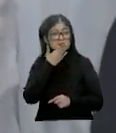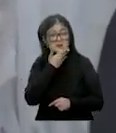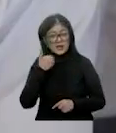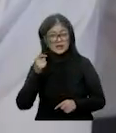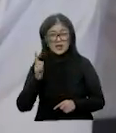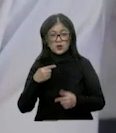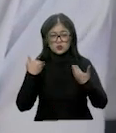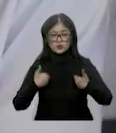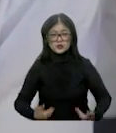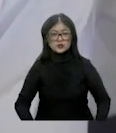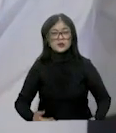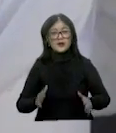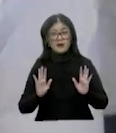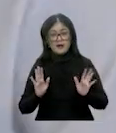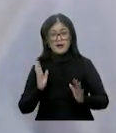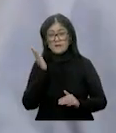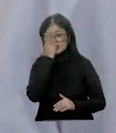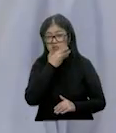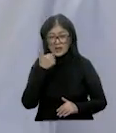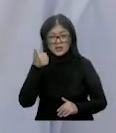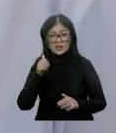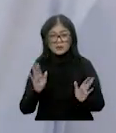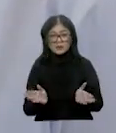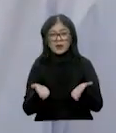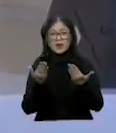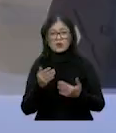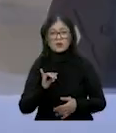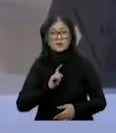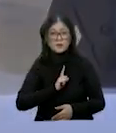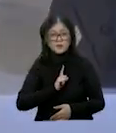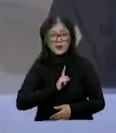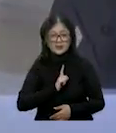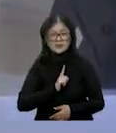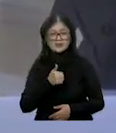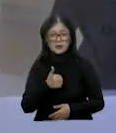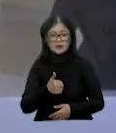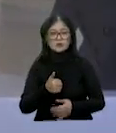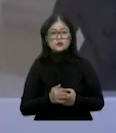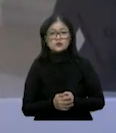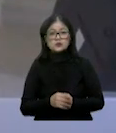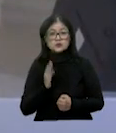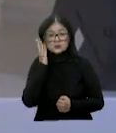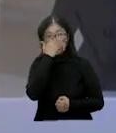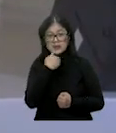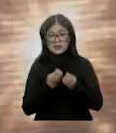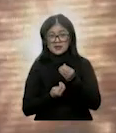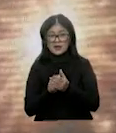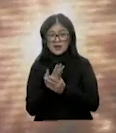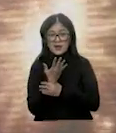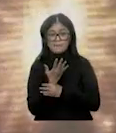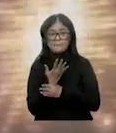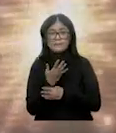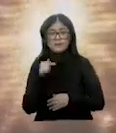fisik. Kecantikan bisa dibangun dari pribadi seseorang. Tema cantik dari dalam atau Beauty Inside Out ini